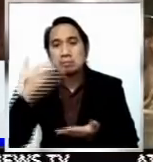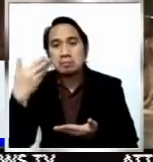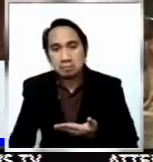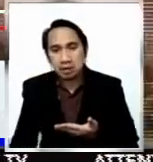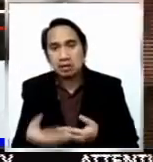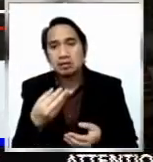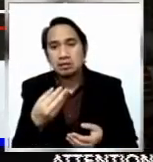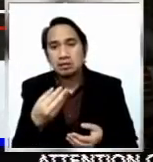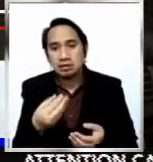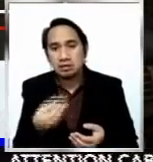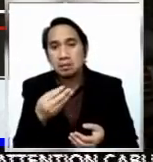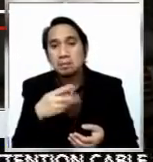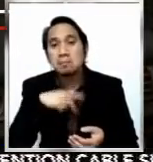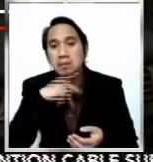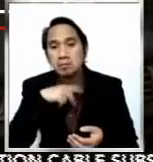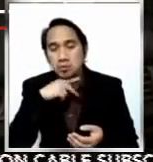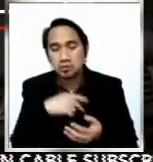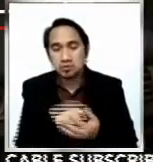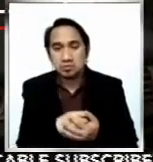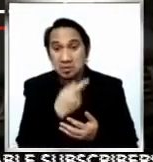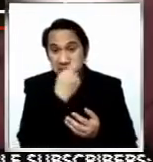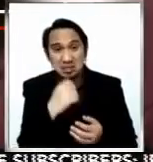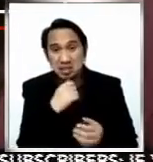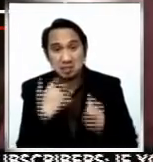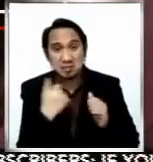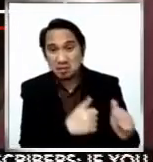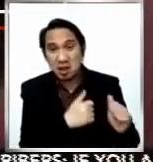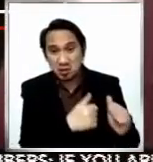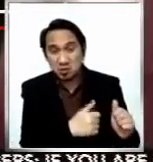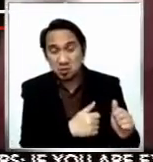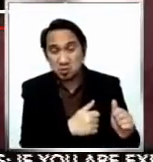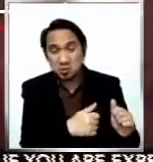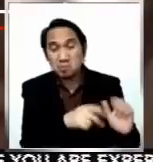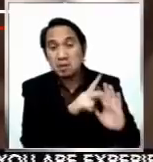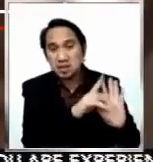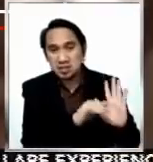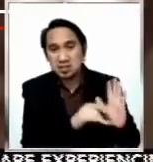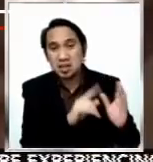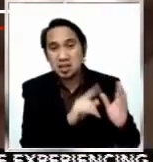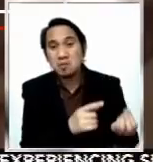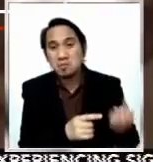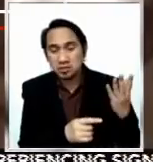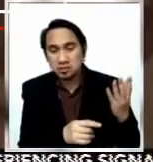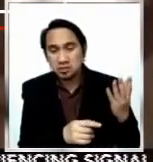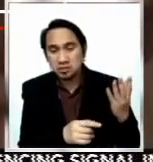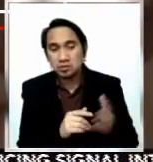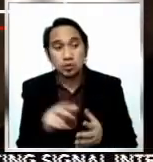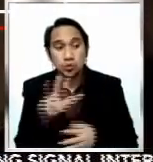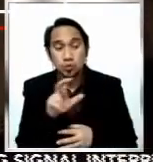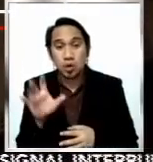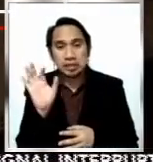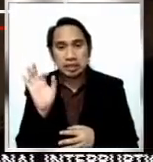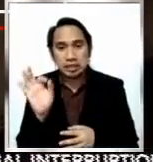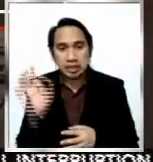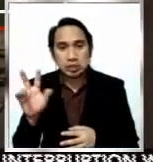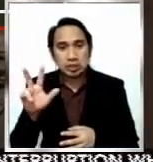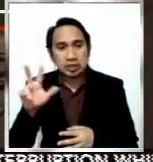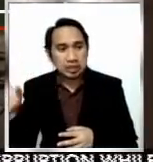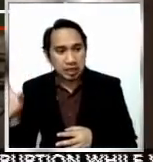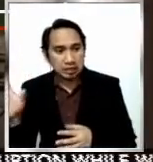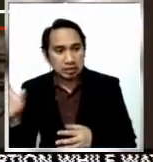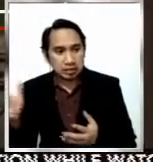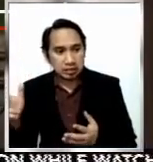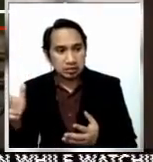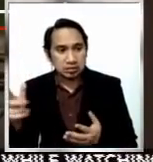price ceiling. Sa Commonwealth Market sa Quezon City, 290 hanggang 300 pesos ang kada kilo ng kasing matpige.